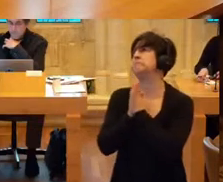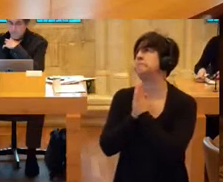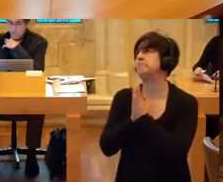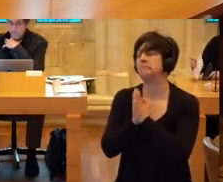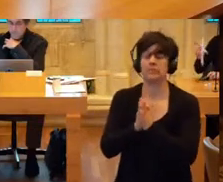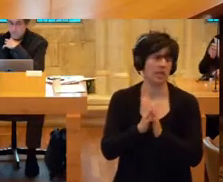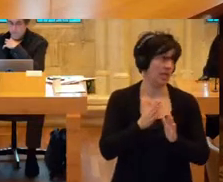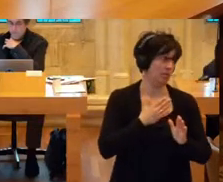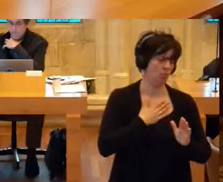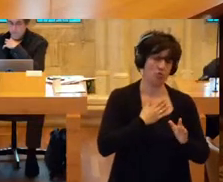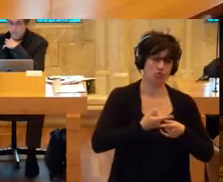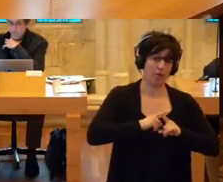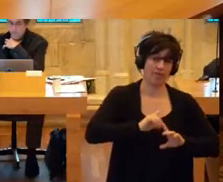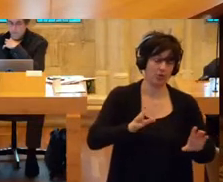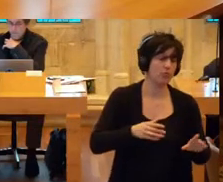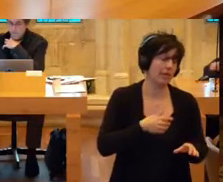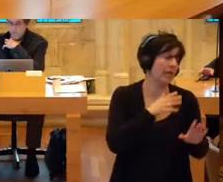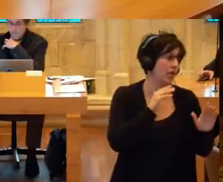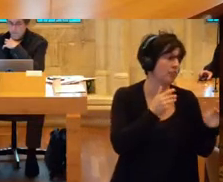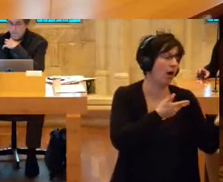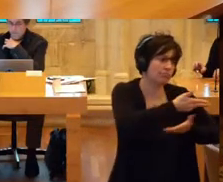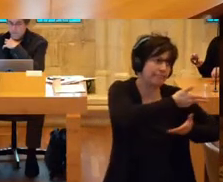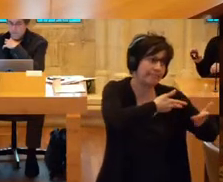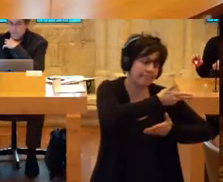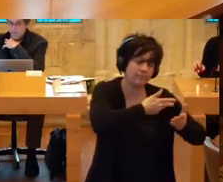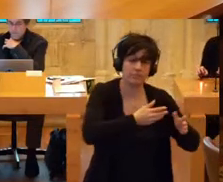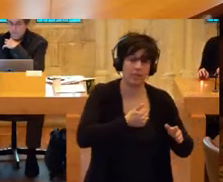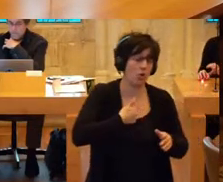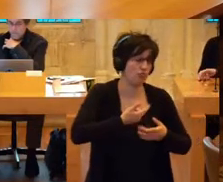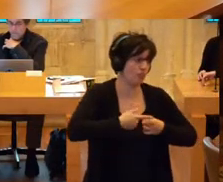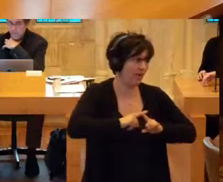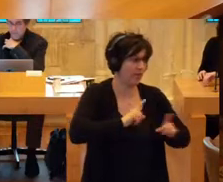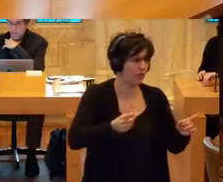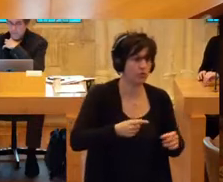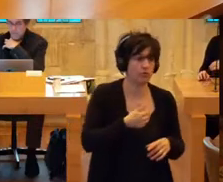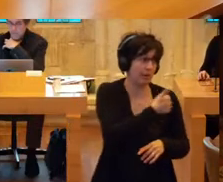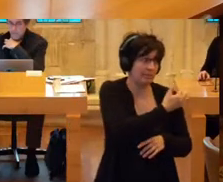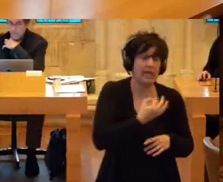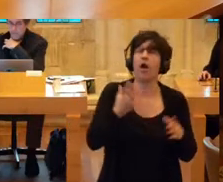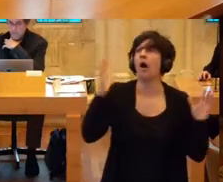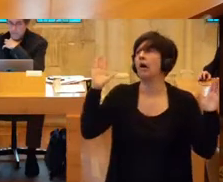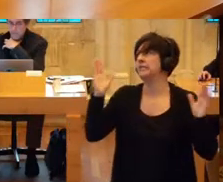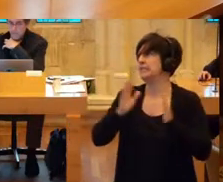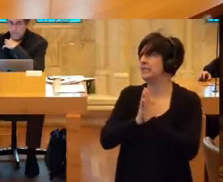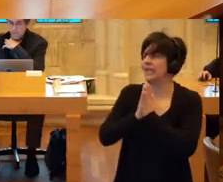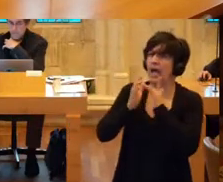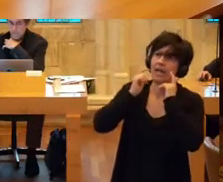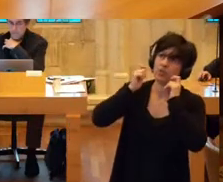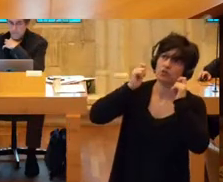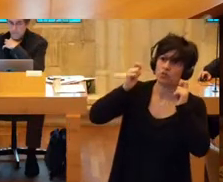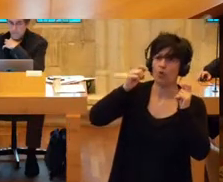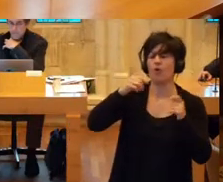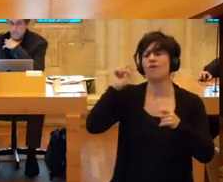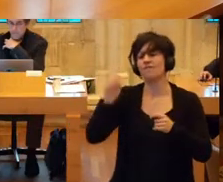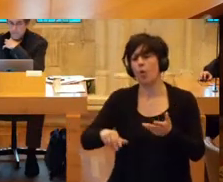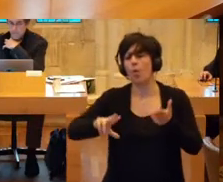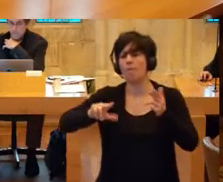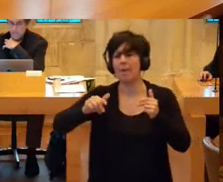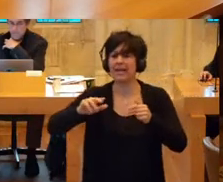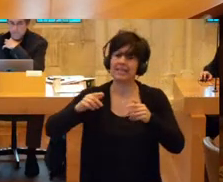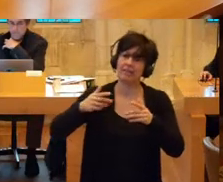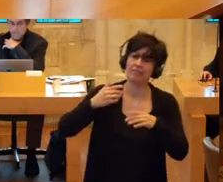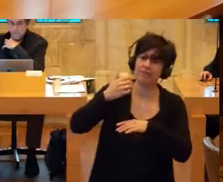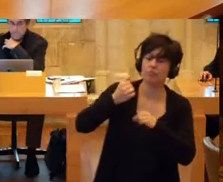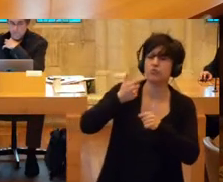à quoi je ne croyais pas, mais on s'est expliqué que le projet est d'accord, mais surtout il ne fallait pas faire une cession, mais faire un bail emphytéotique.